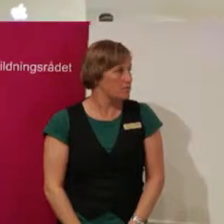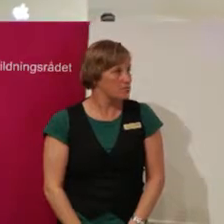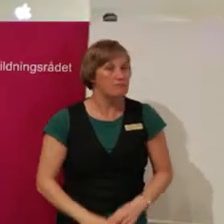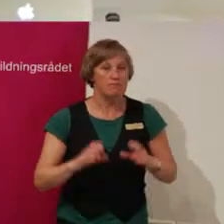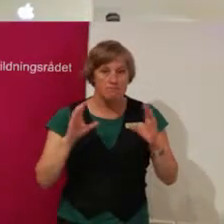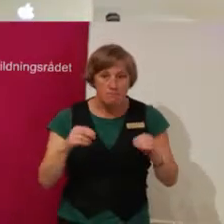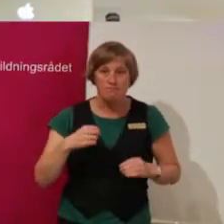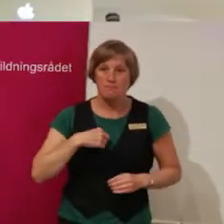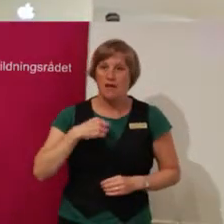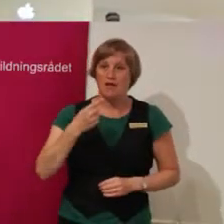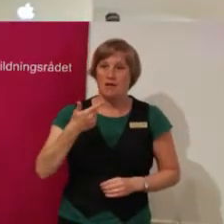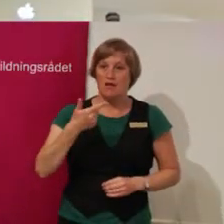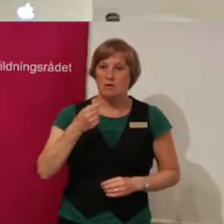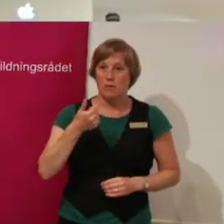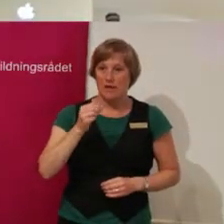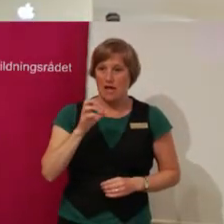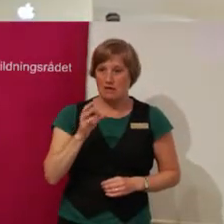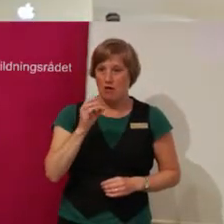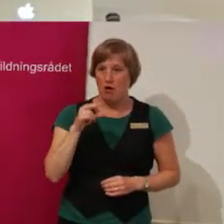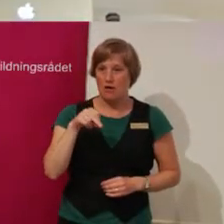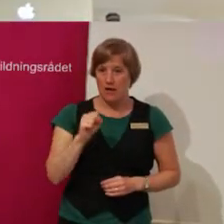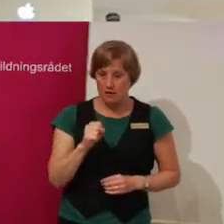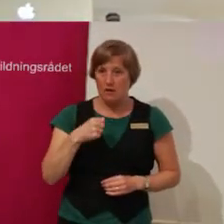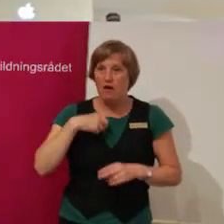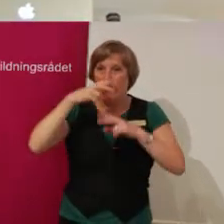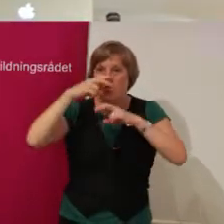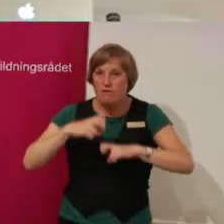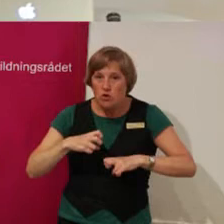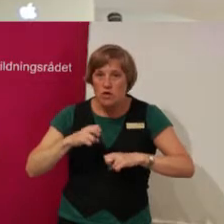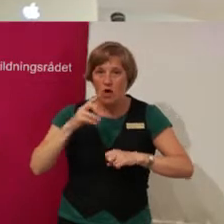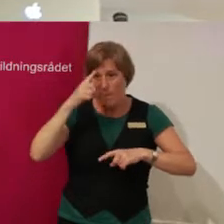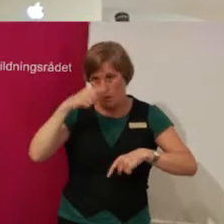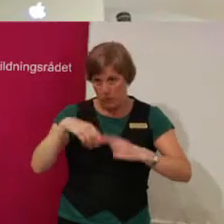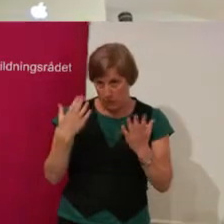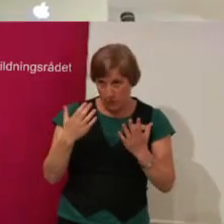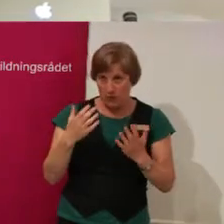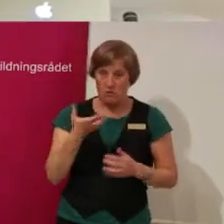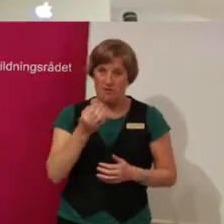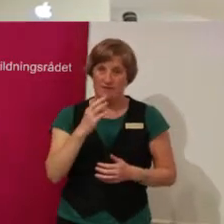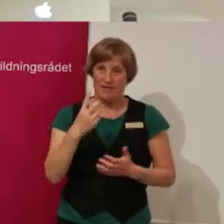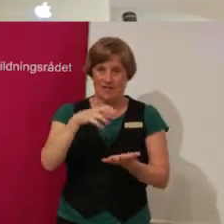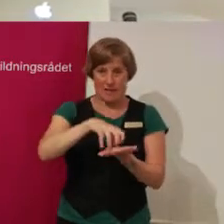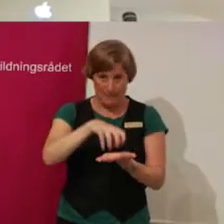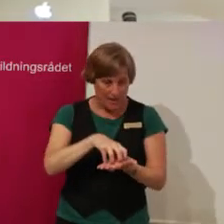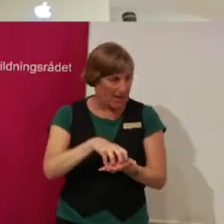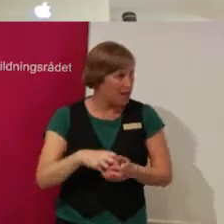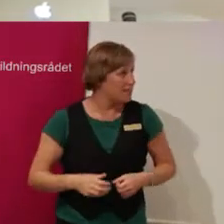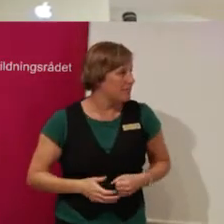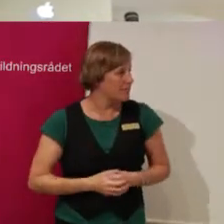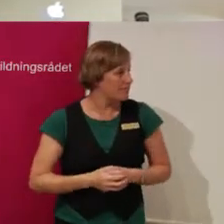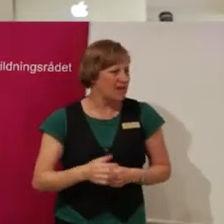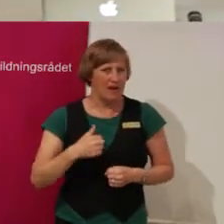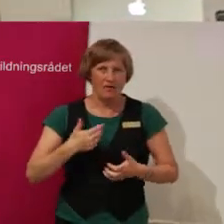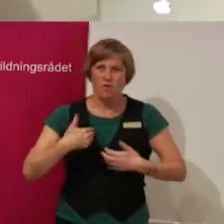Jag heter Tobias Harding som sagt. Jag forskar om kultur och civilsamhälle i vanliga fall. Och har